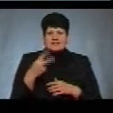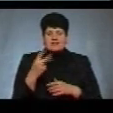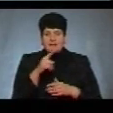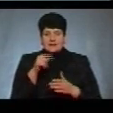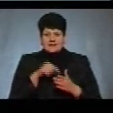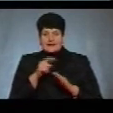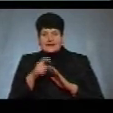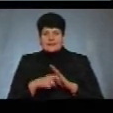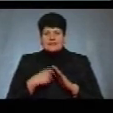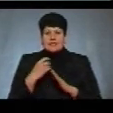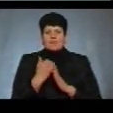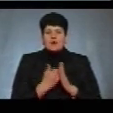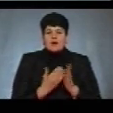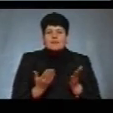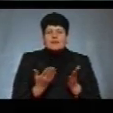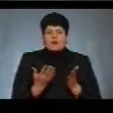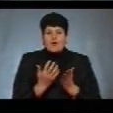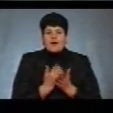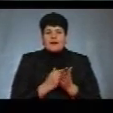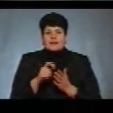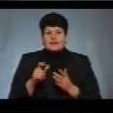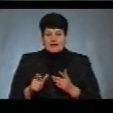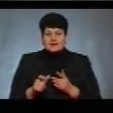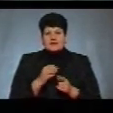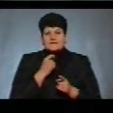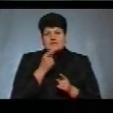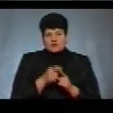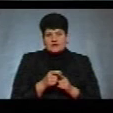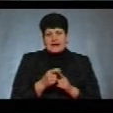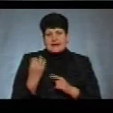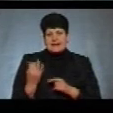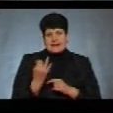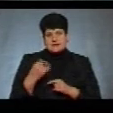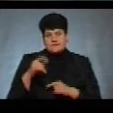і дізнатися, програма якого кандидата відповідає інтересам виборця.